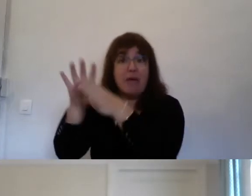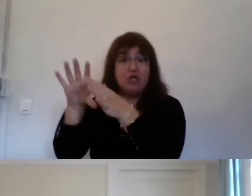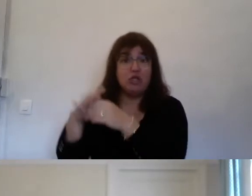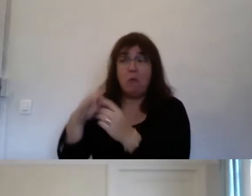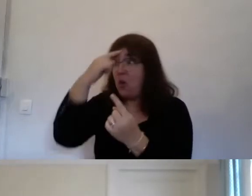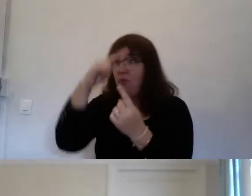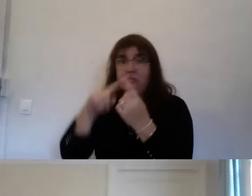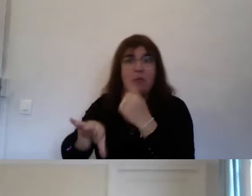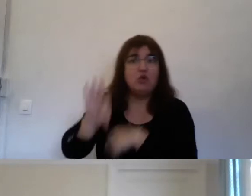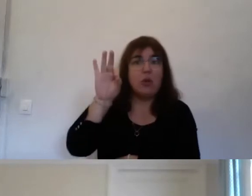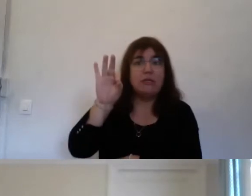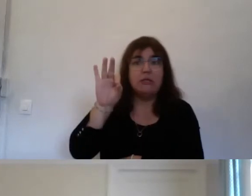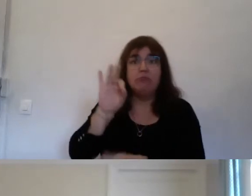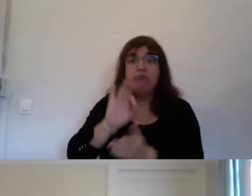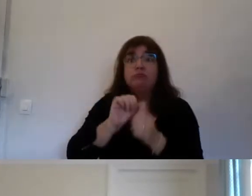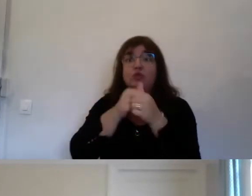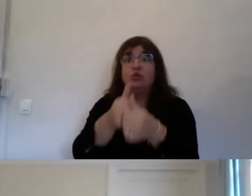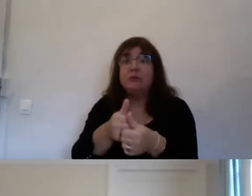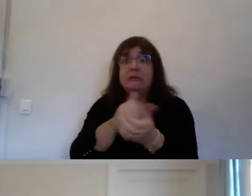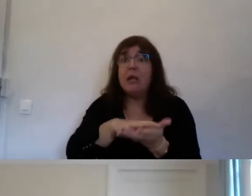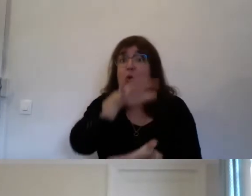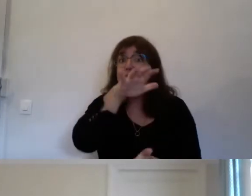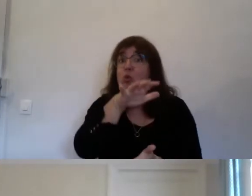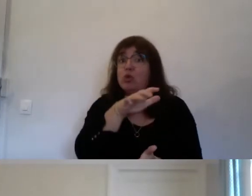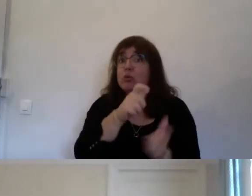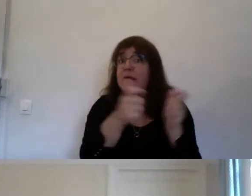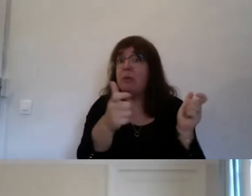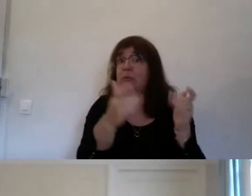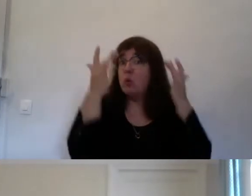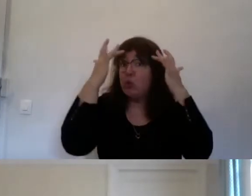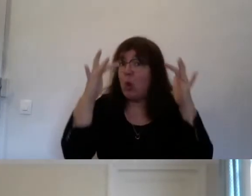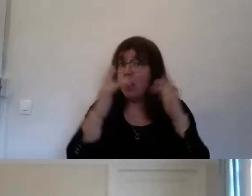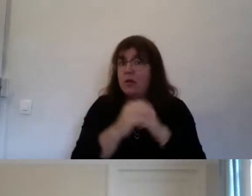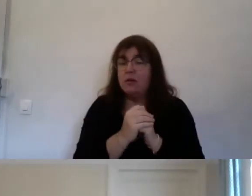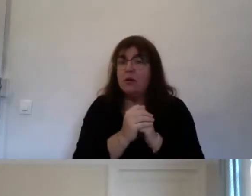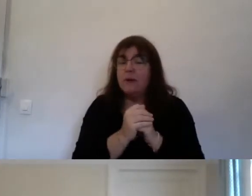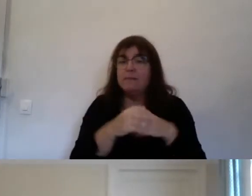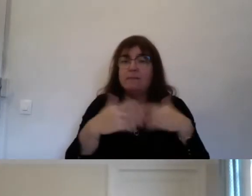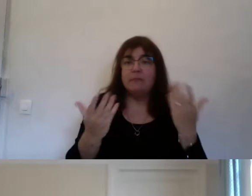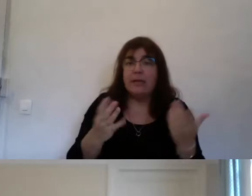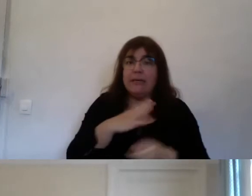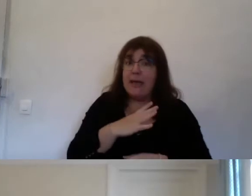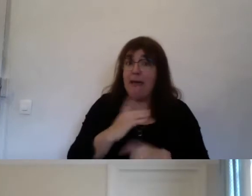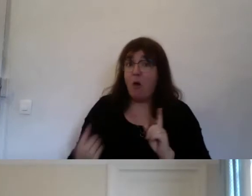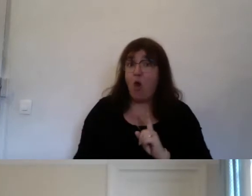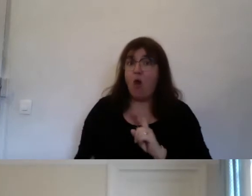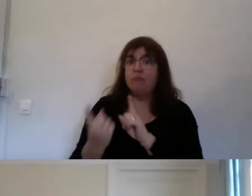que chaque établissement culturel pouvait effectivement transmettre. Et de là, il y avait un entretien